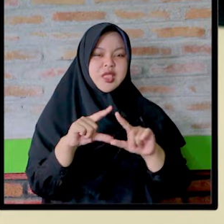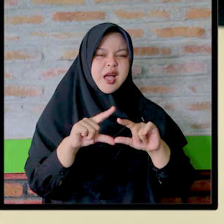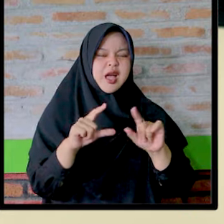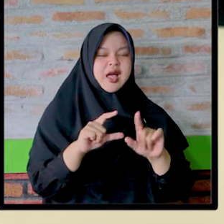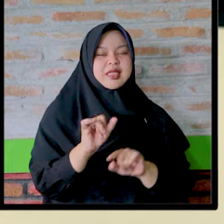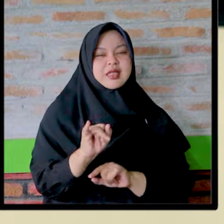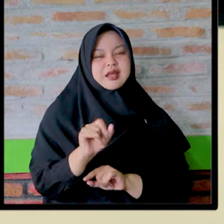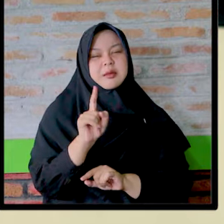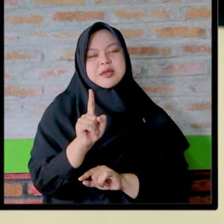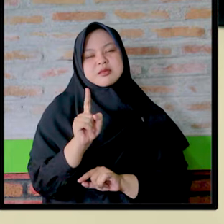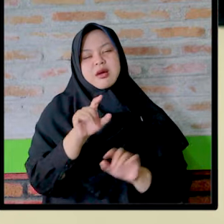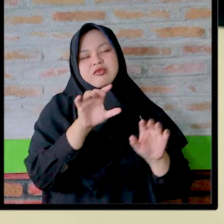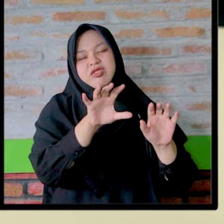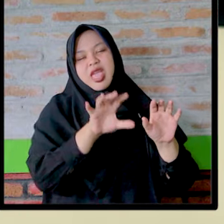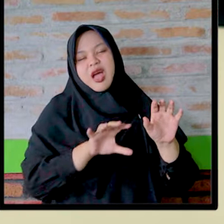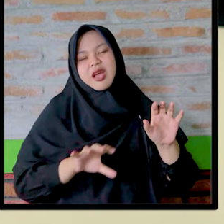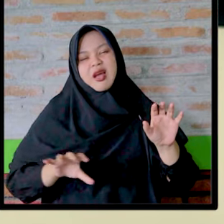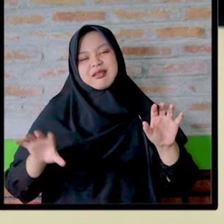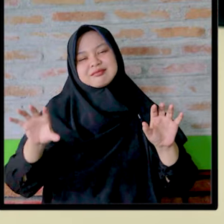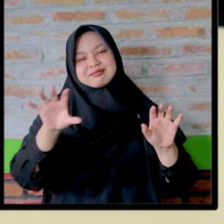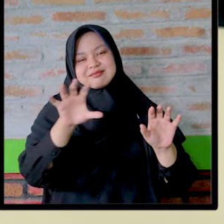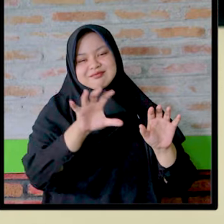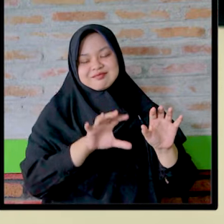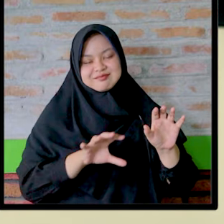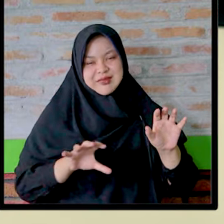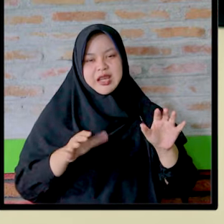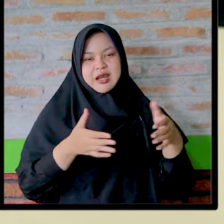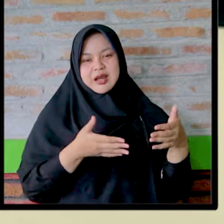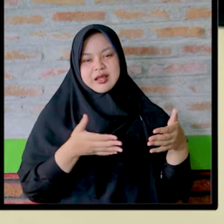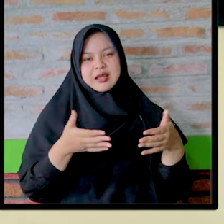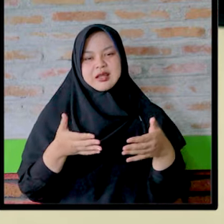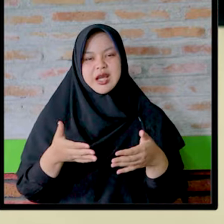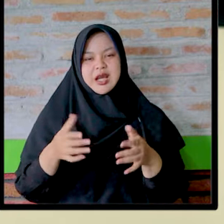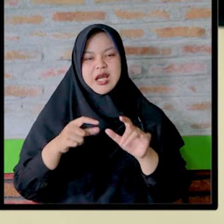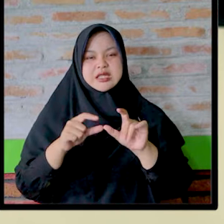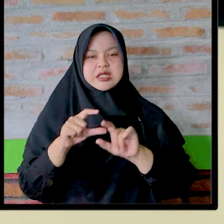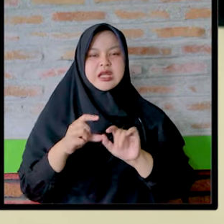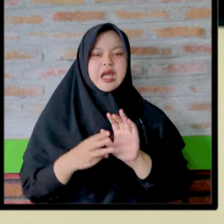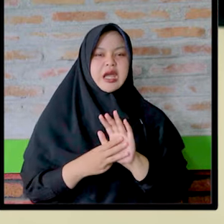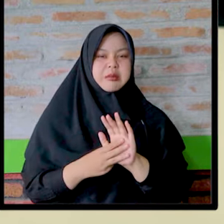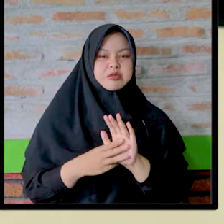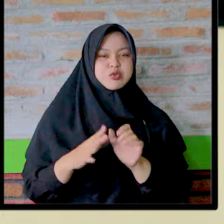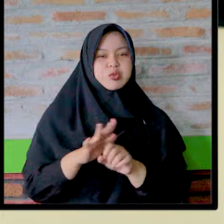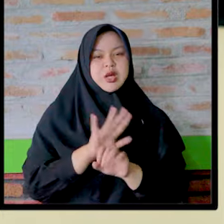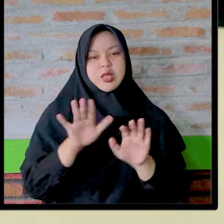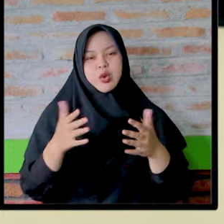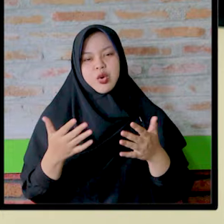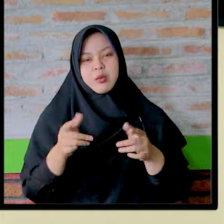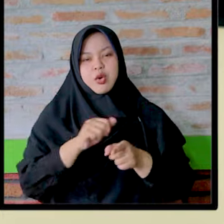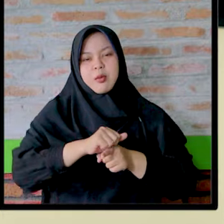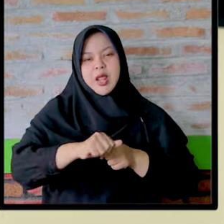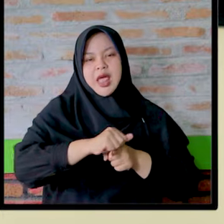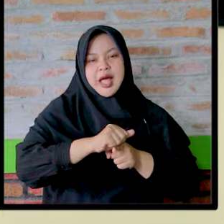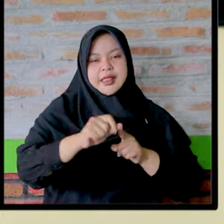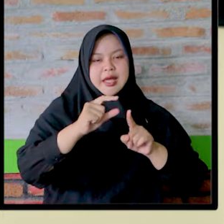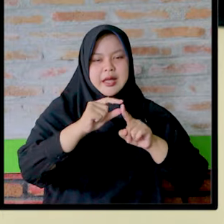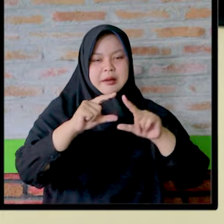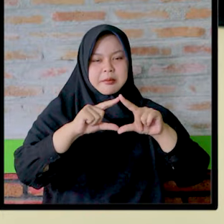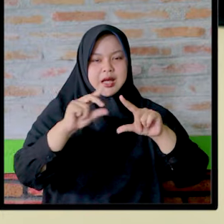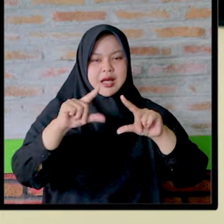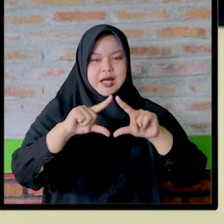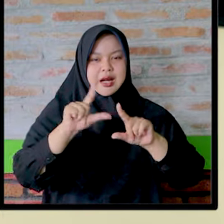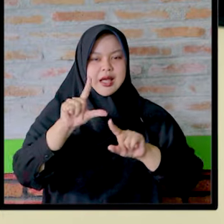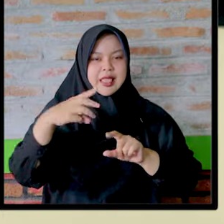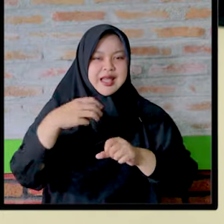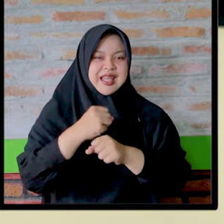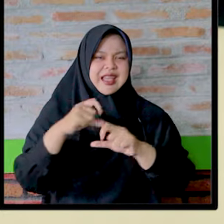juga gituetersediaan SDM tadi paralegal mau pelatihan paralegal enggak punya Sango misalnya enggak punya duit